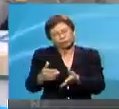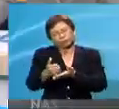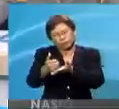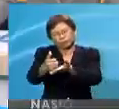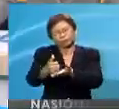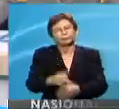pelanggan